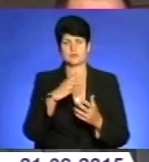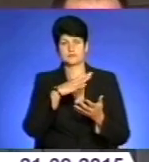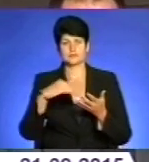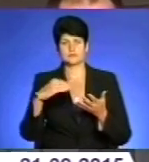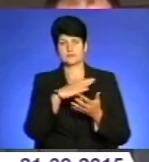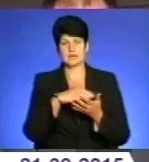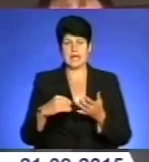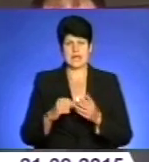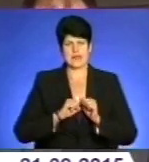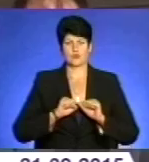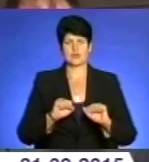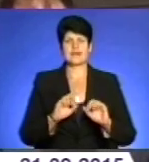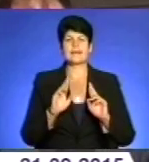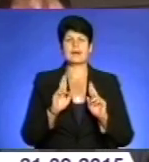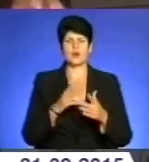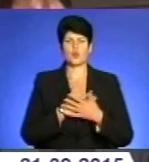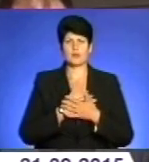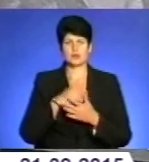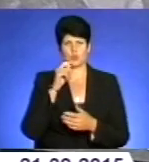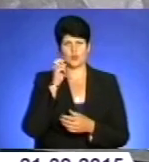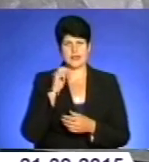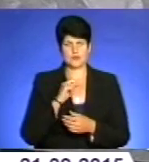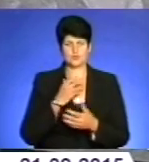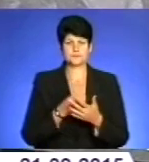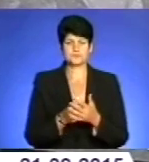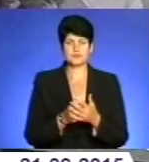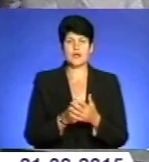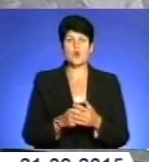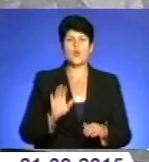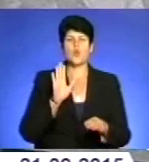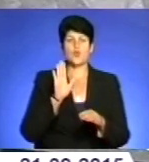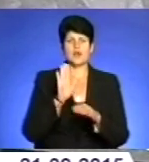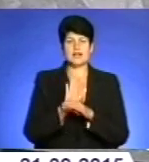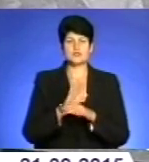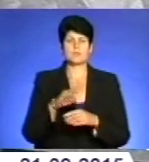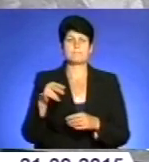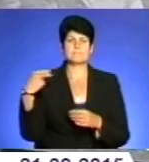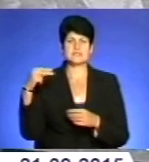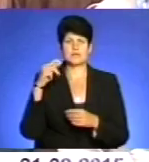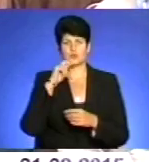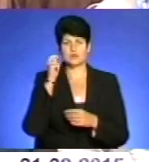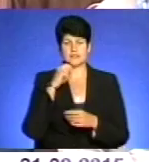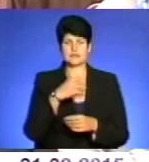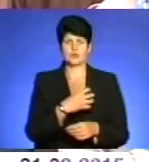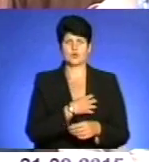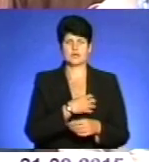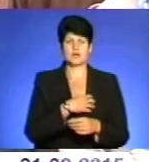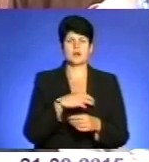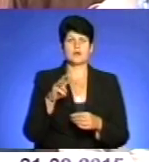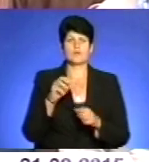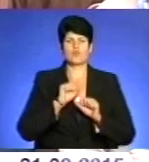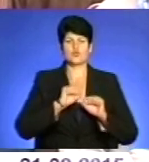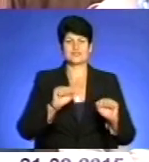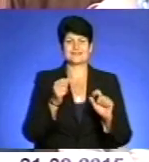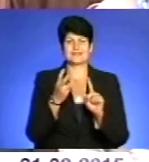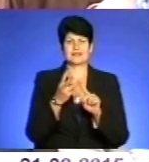будете вчитися, як любити свою Україну. Указом президента України Дмитра Заплітного нагородили орденом за мужність 3-го